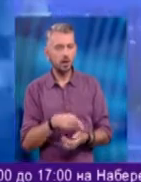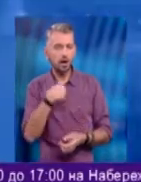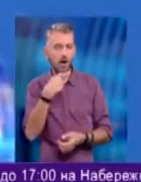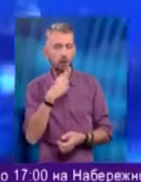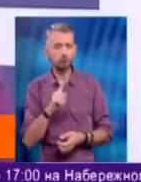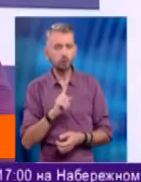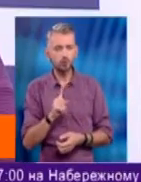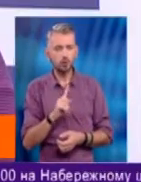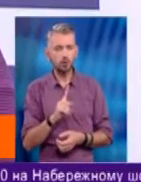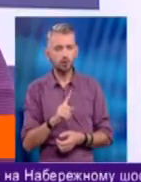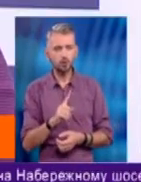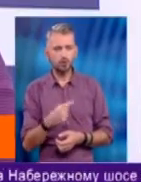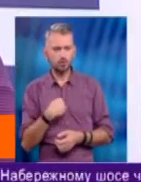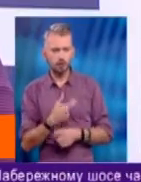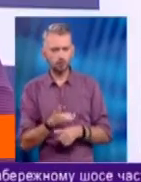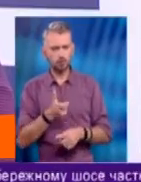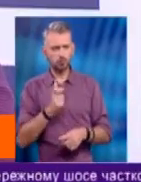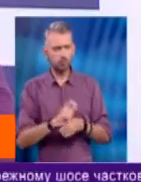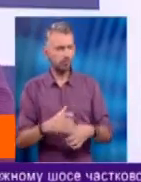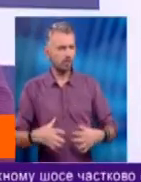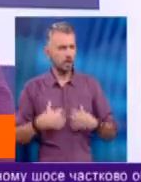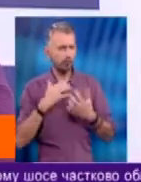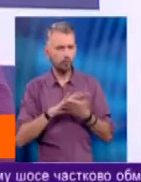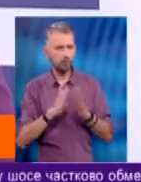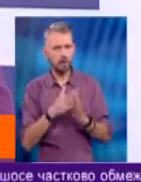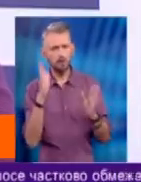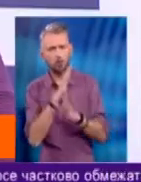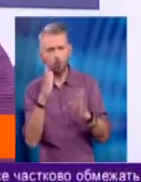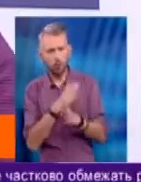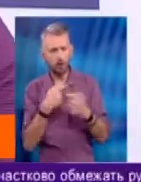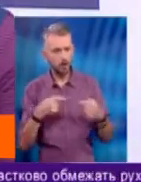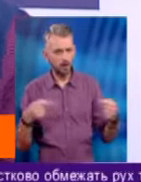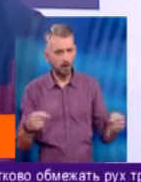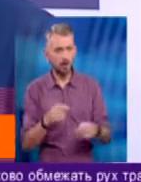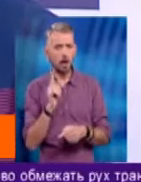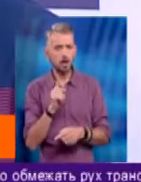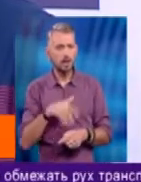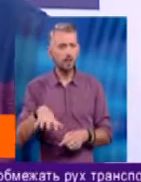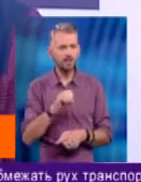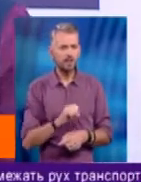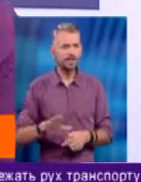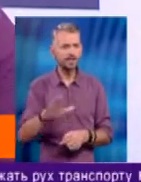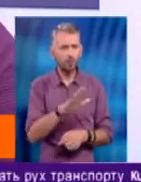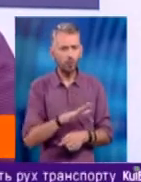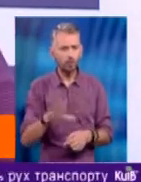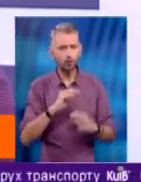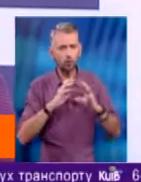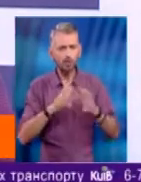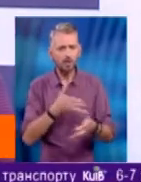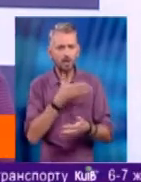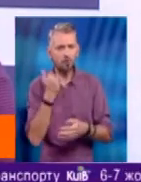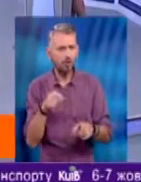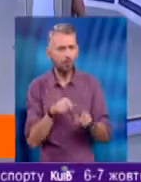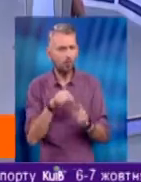що у нас дуже в жахливому стані екологія і так далі, і так далі. Але у всій Європі і у всьому світі немає